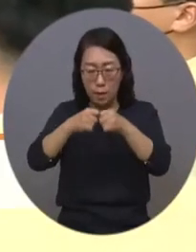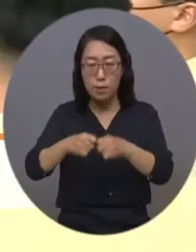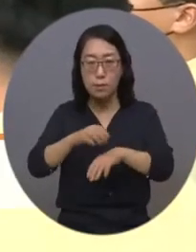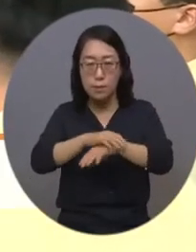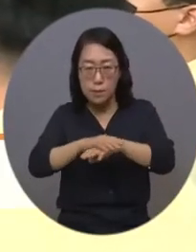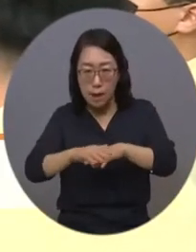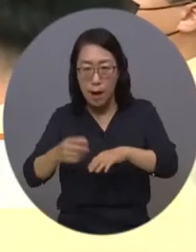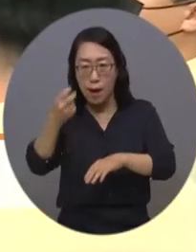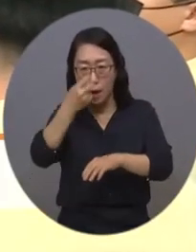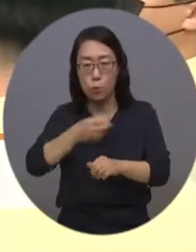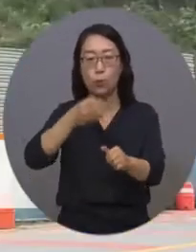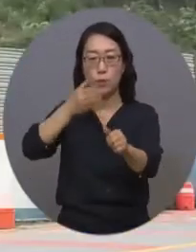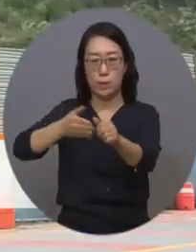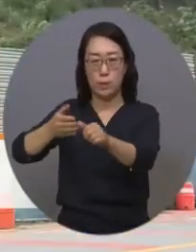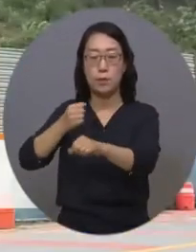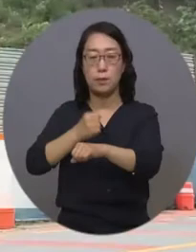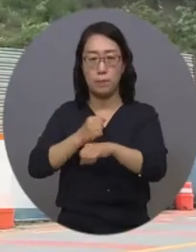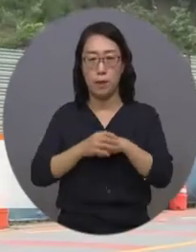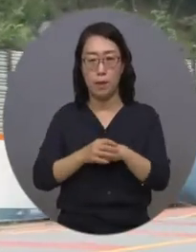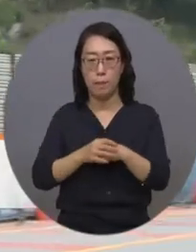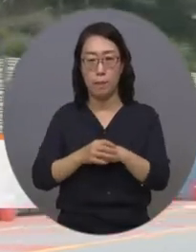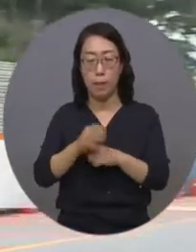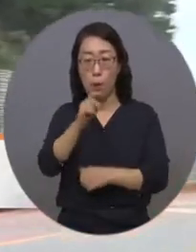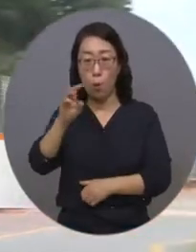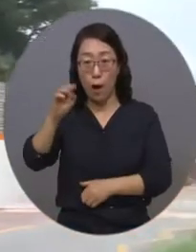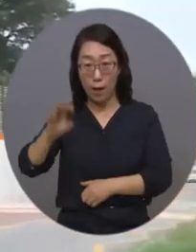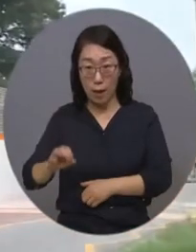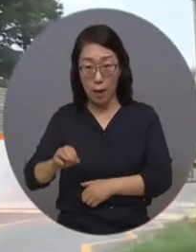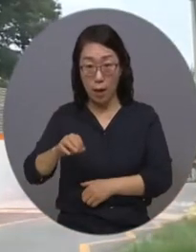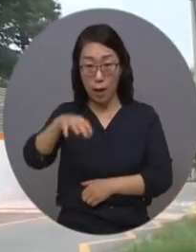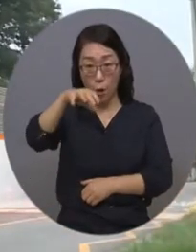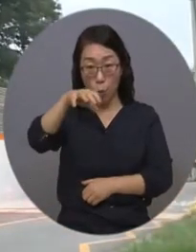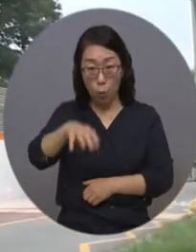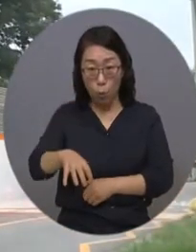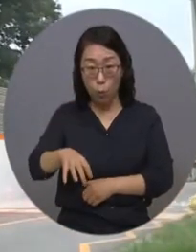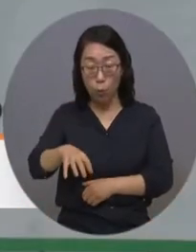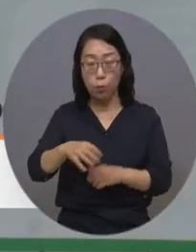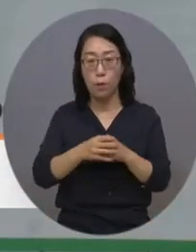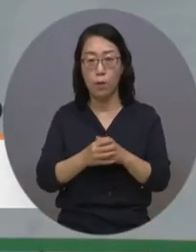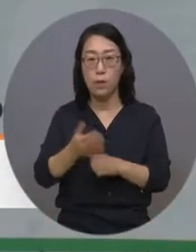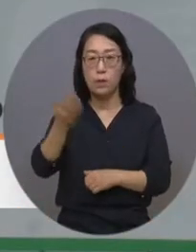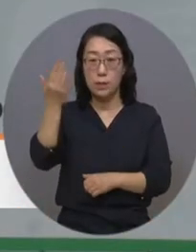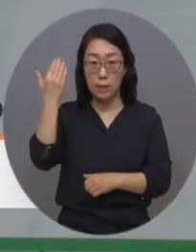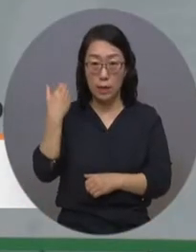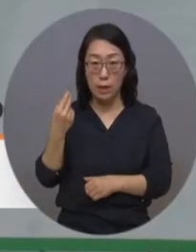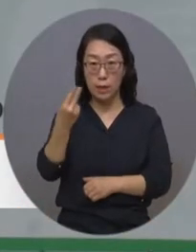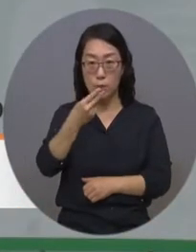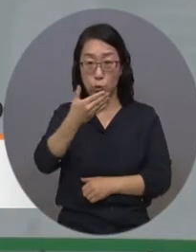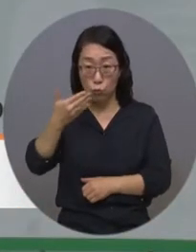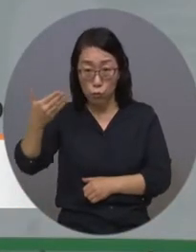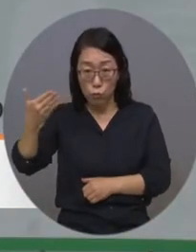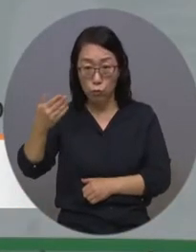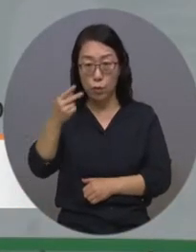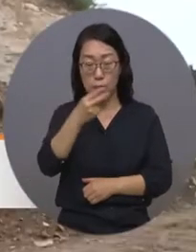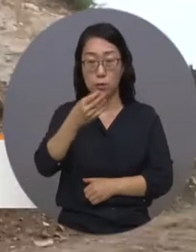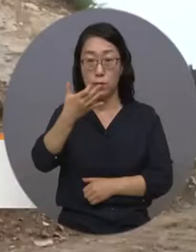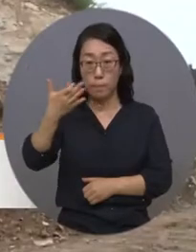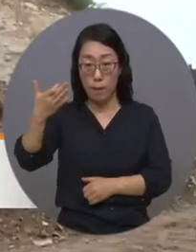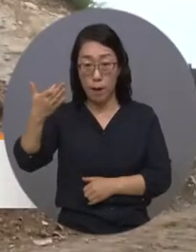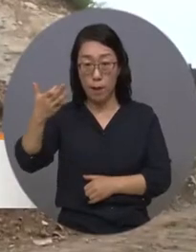것을 지시했습니다. 광양 옥곡면 신금리 현장은 지난 2009년과